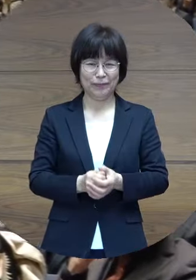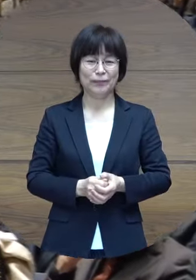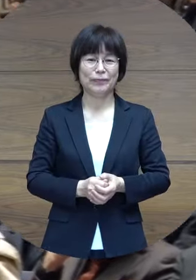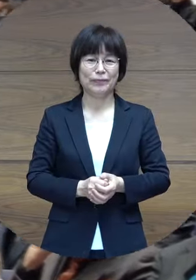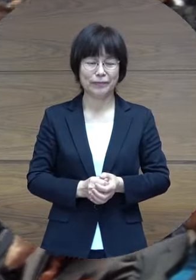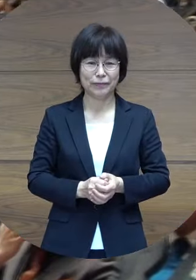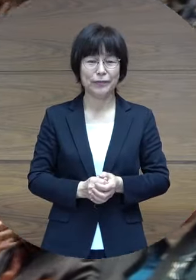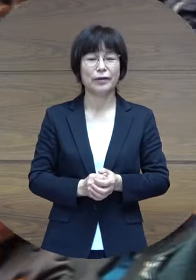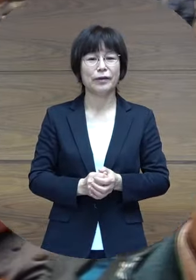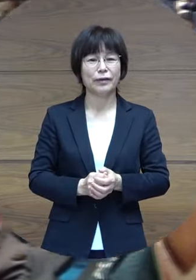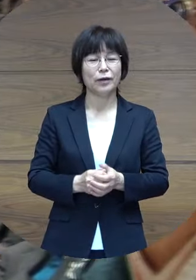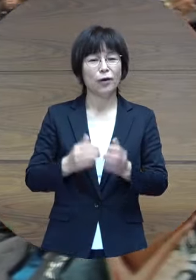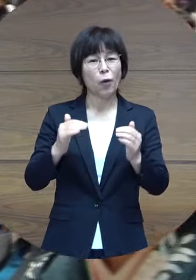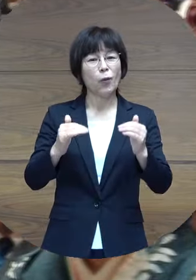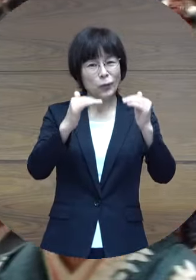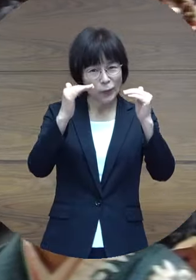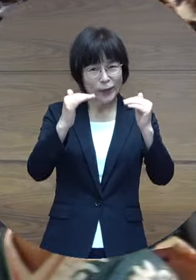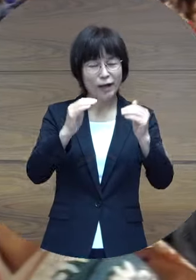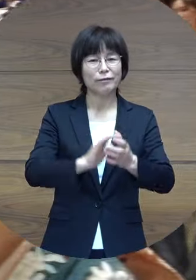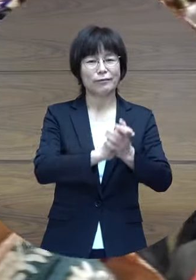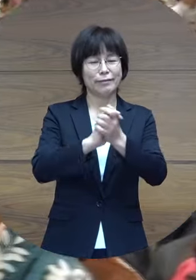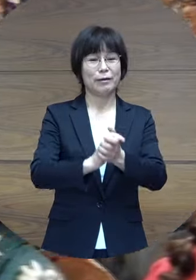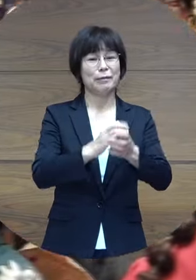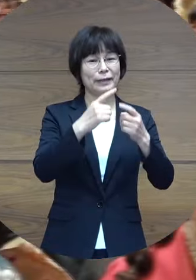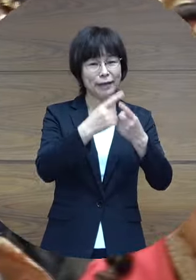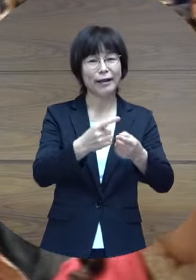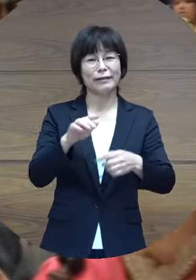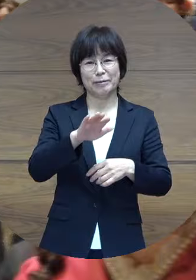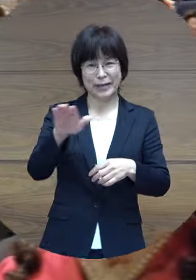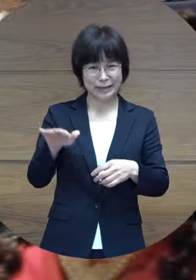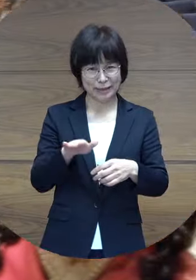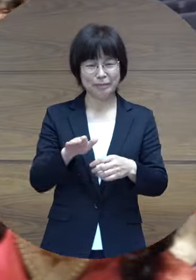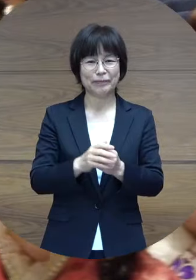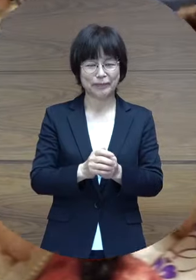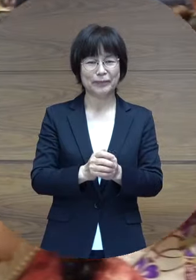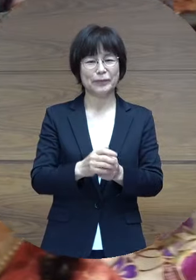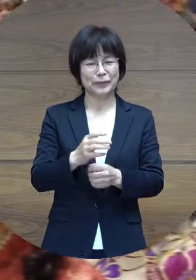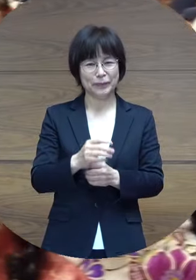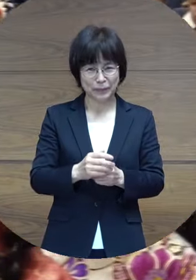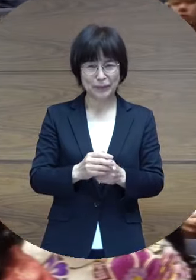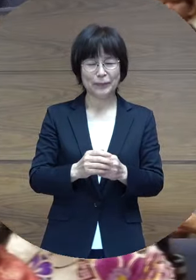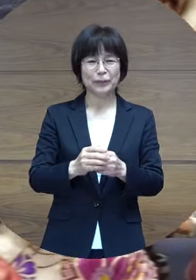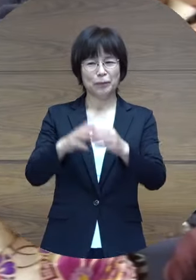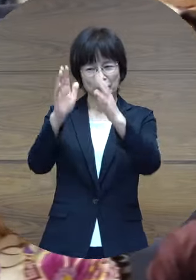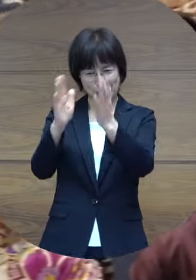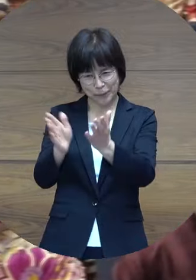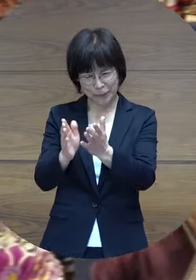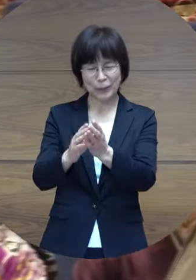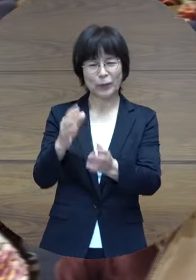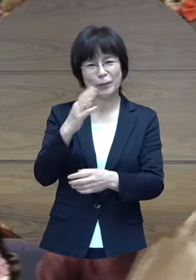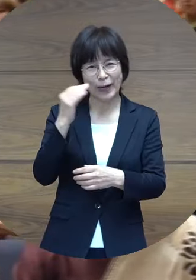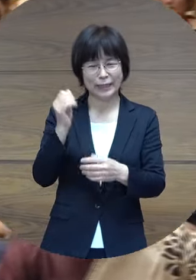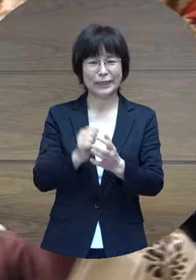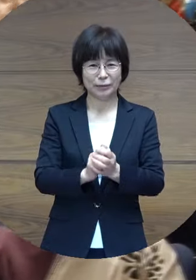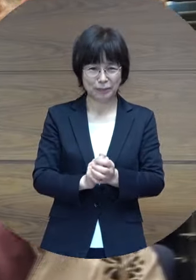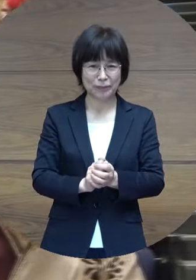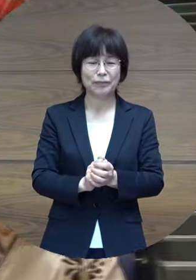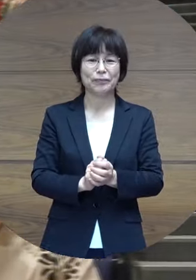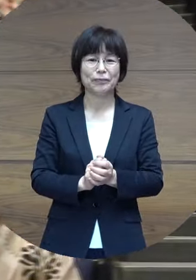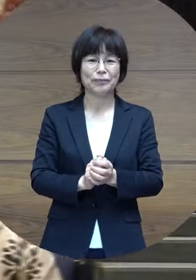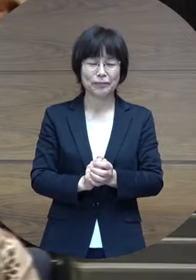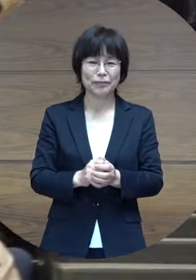大人の仲間入りをした皆さんの姿はとても頼もしく、一生に一度である晴れの日を